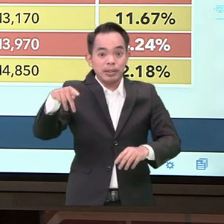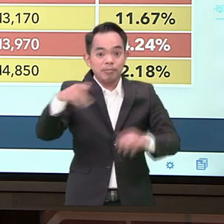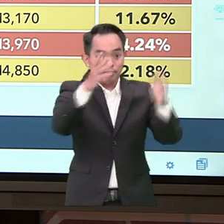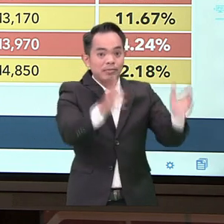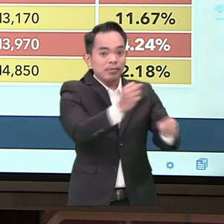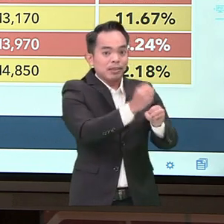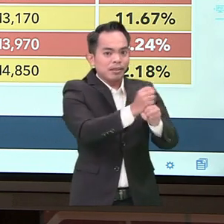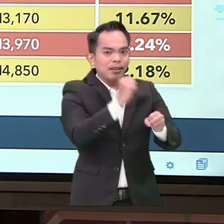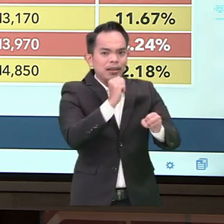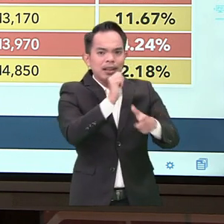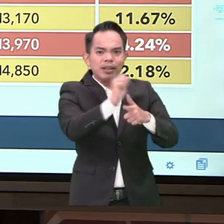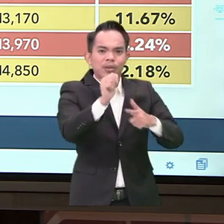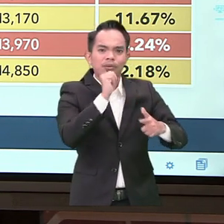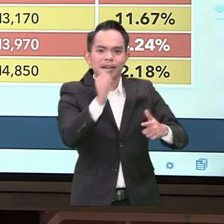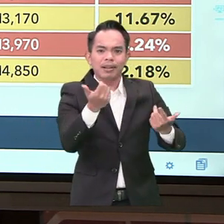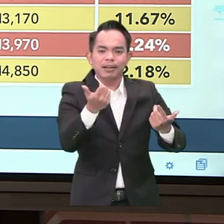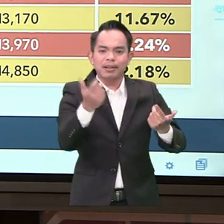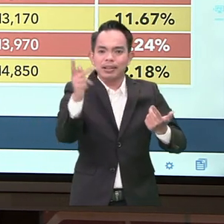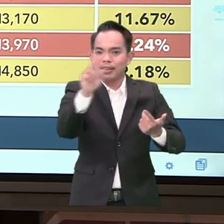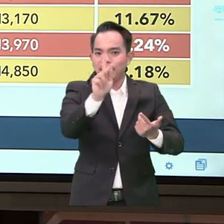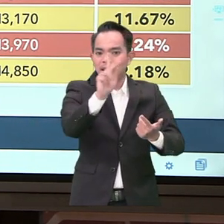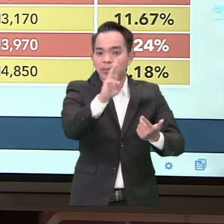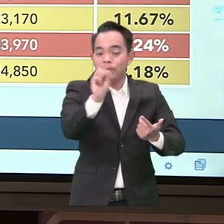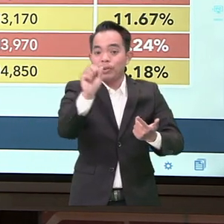mencarukan adalah